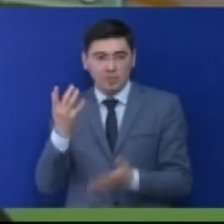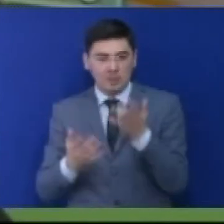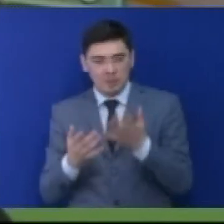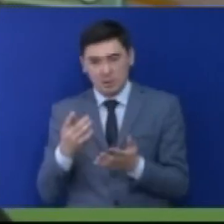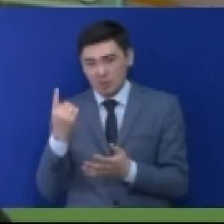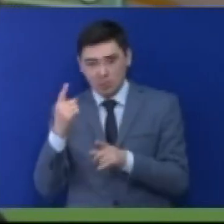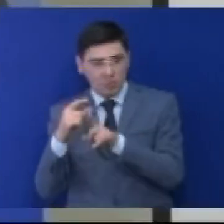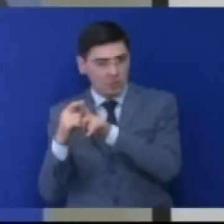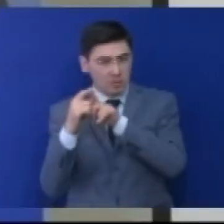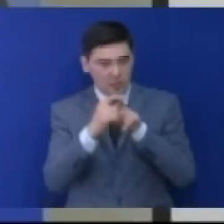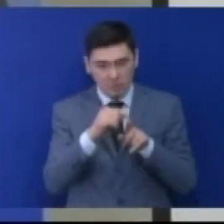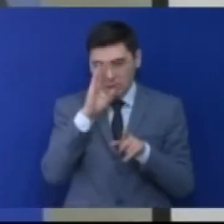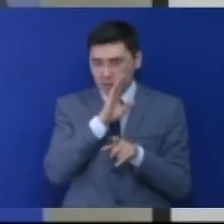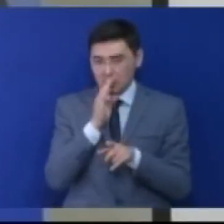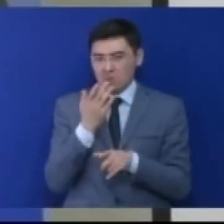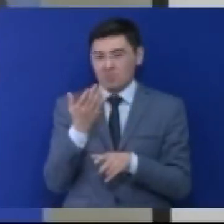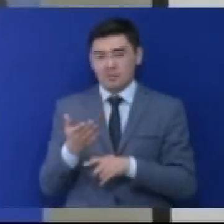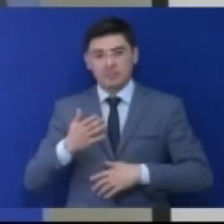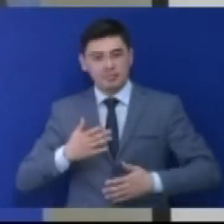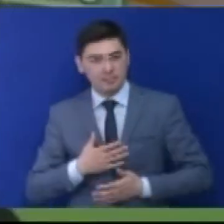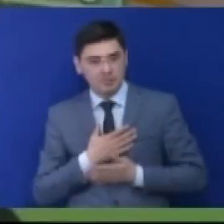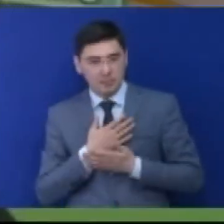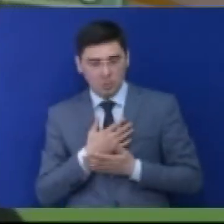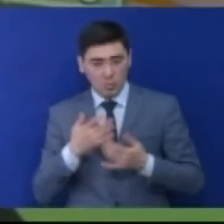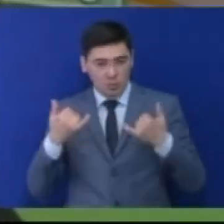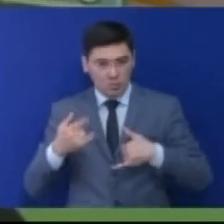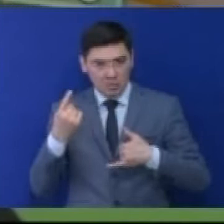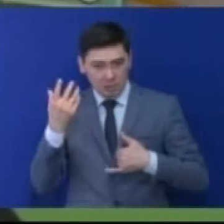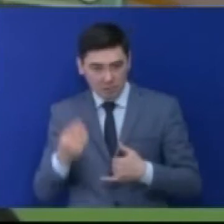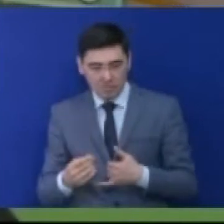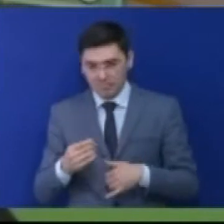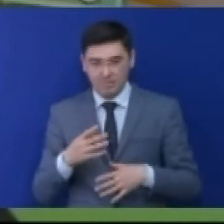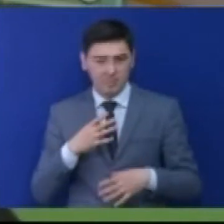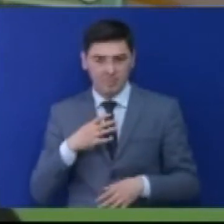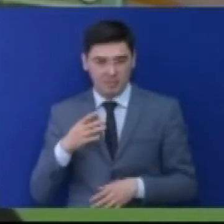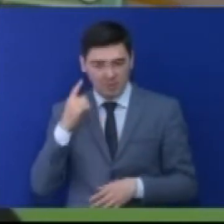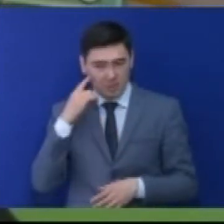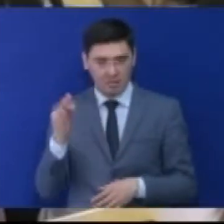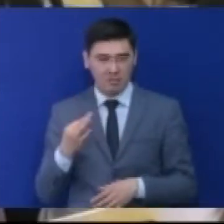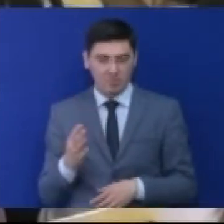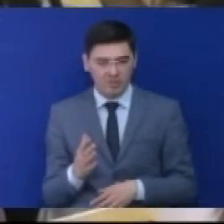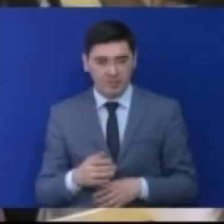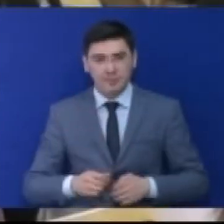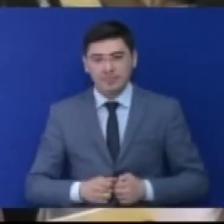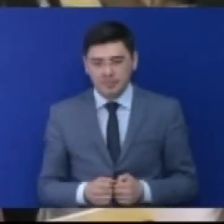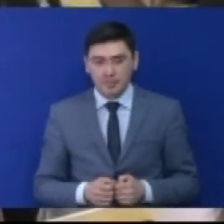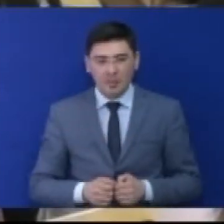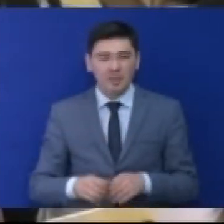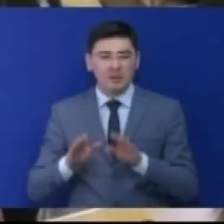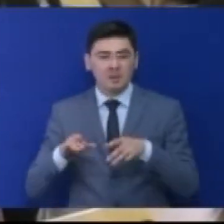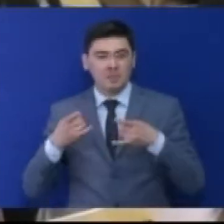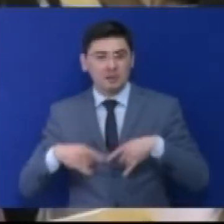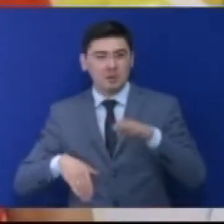говорит одно слово, они видят уже результат. Чудо за один день не происходит. Это, конечно, долгий процесс. Дети от рождения и